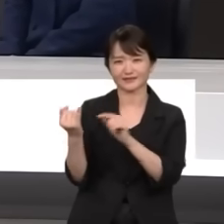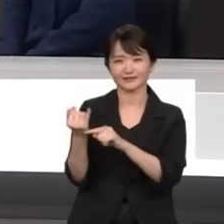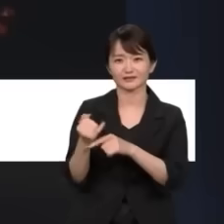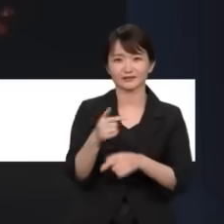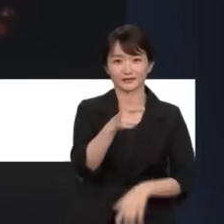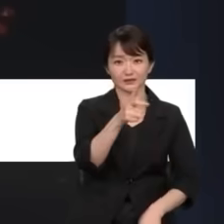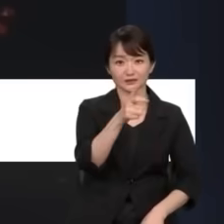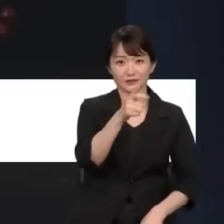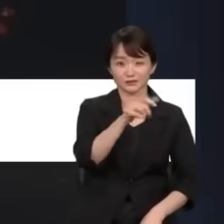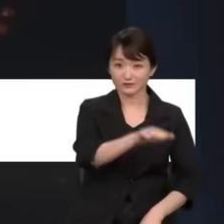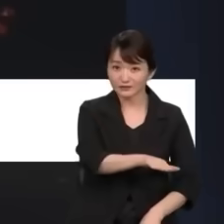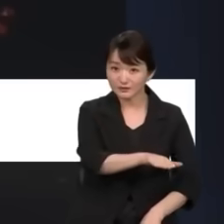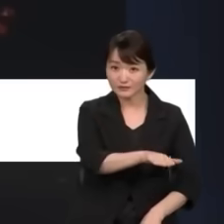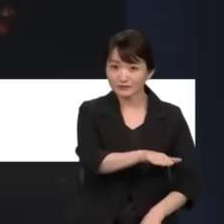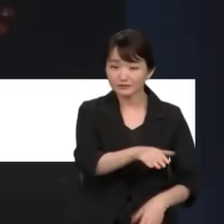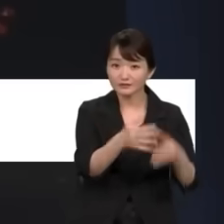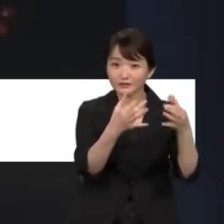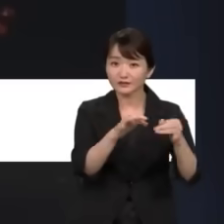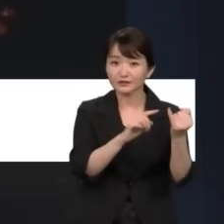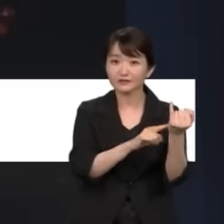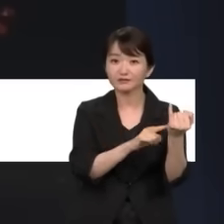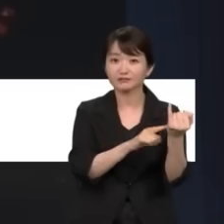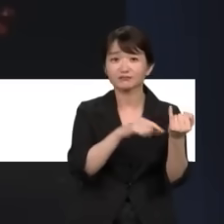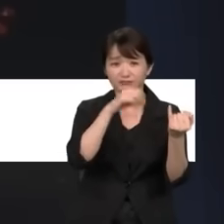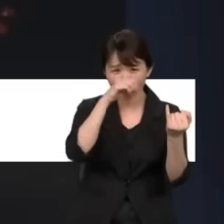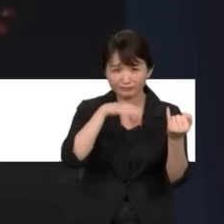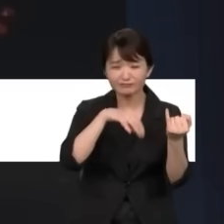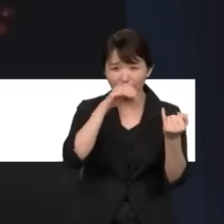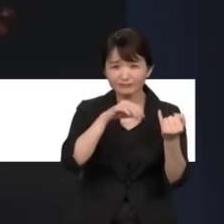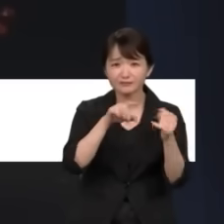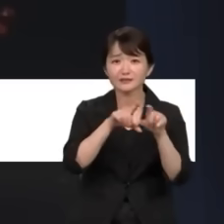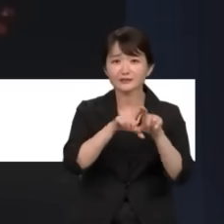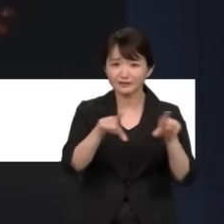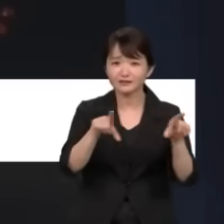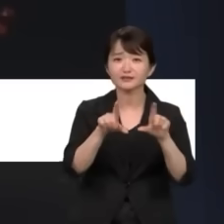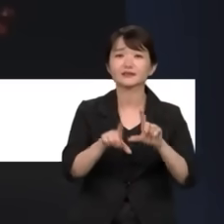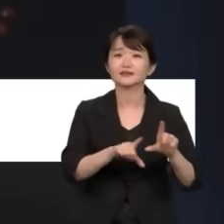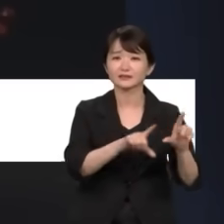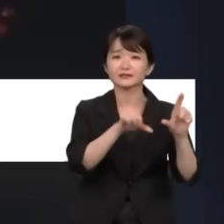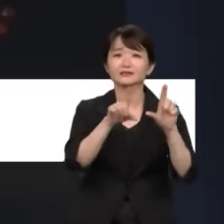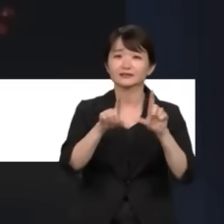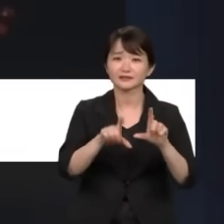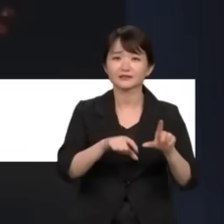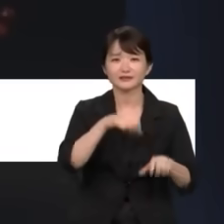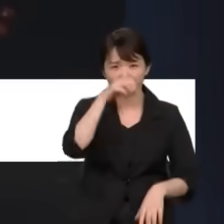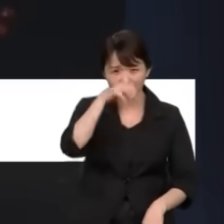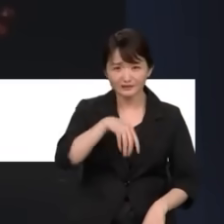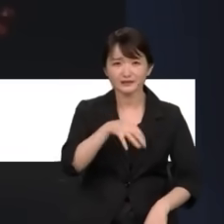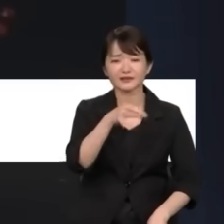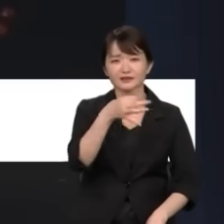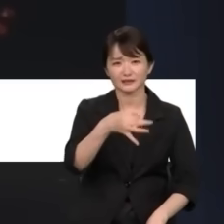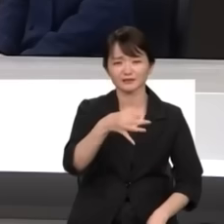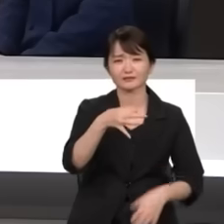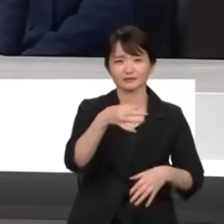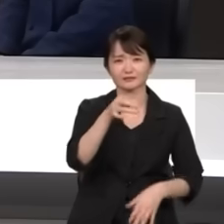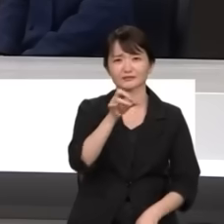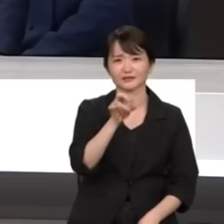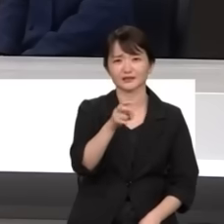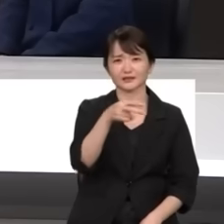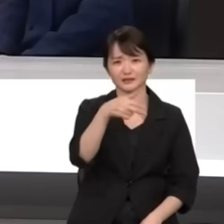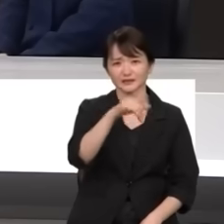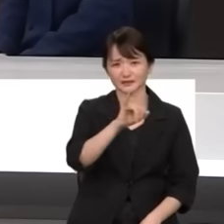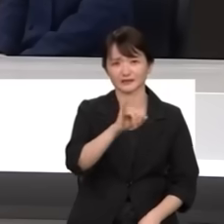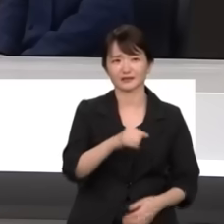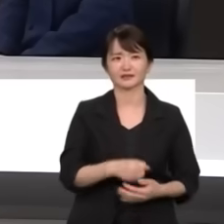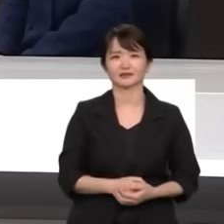총을 내려놓은 김예지는 그냥 일상적인 그냥 김 예지에음 영화 배우